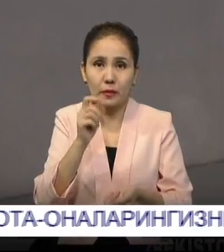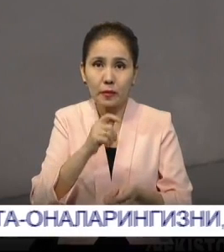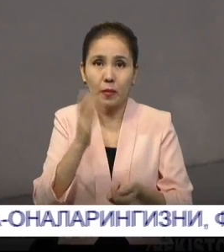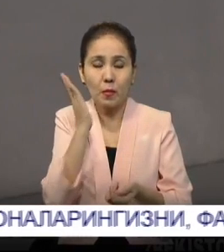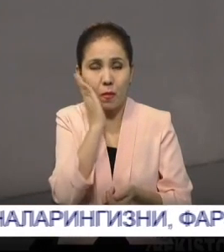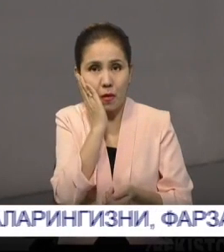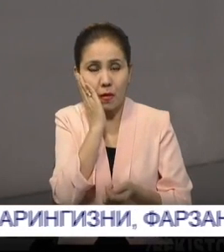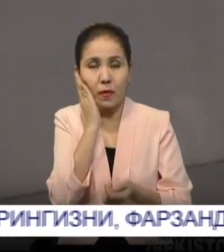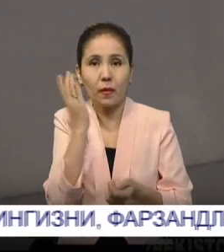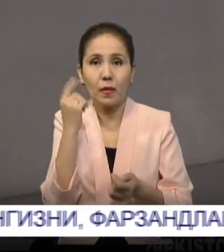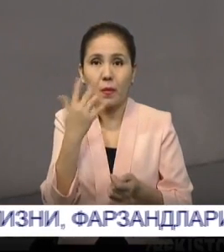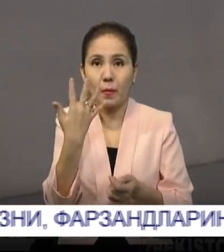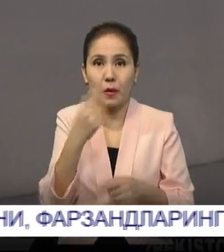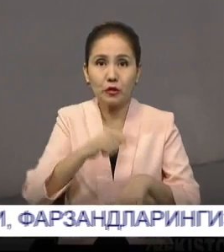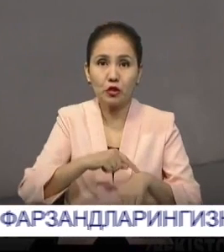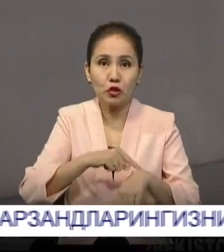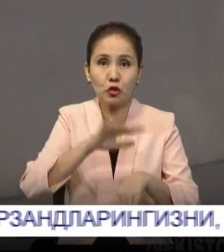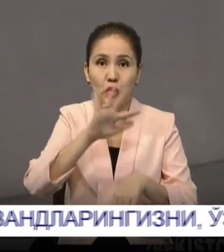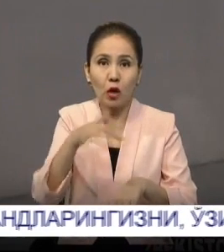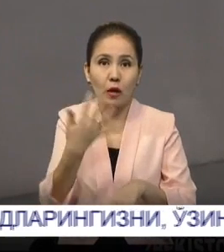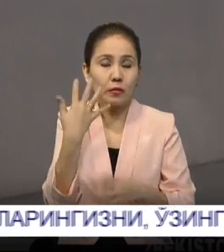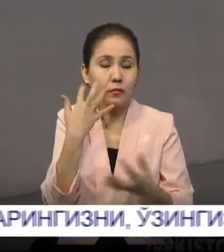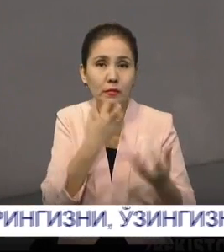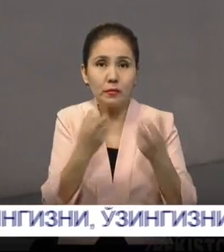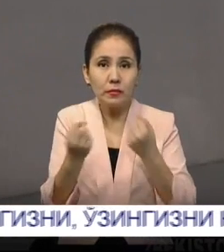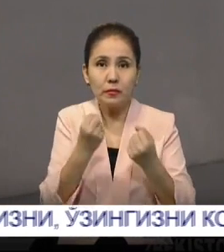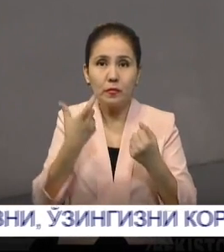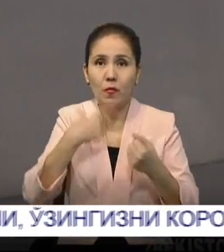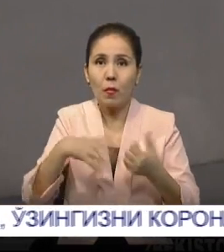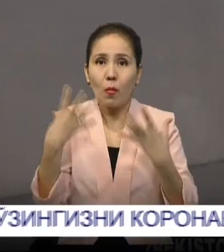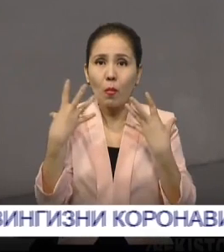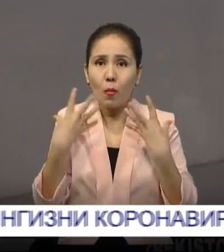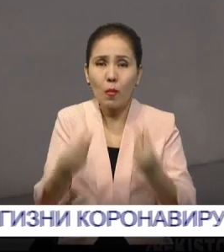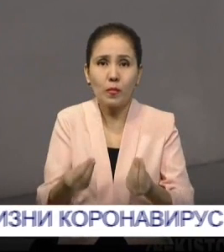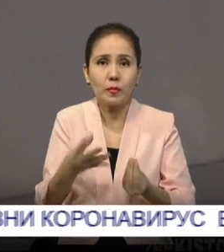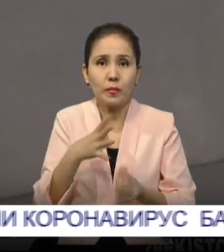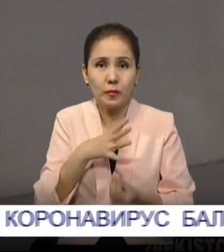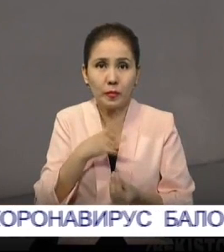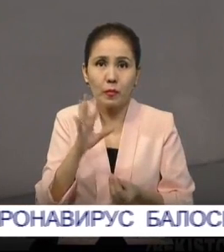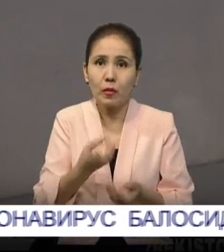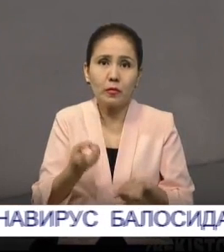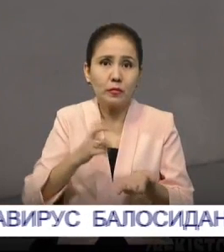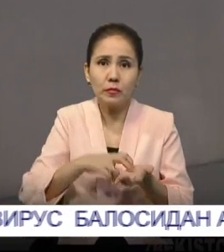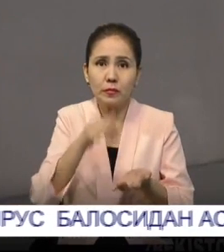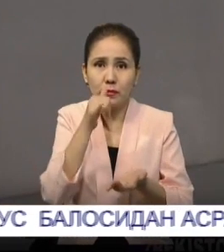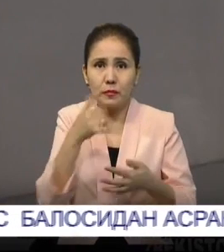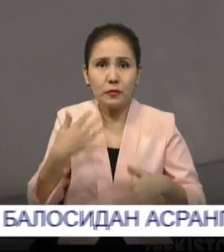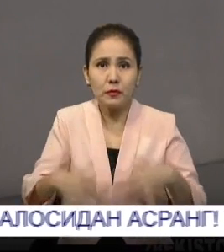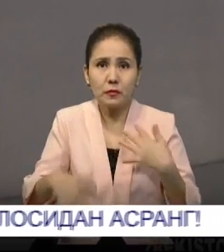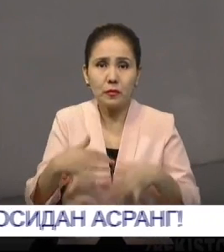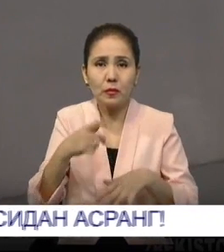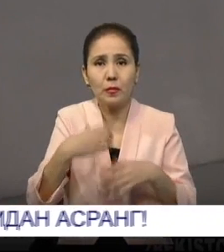uxlab turdim. 5 soatcha uxlamadim, shunaqa terlab turdim. Lekin turib olishga holim bo'lmadi. Uydagilarga ham